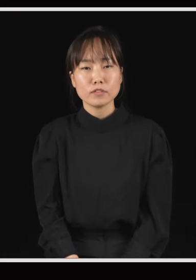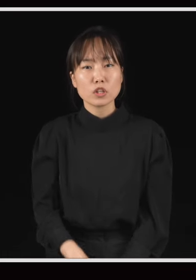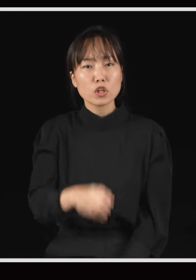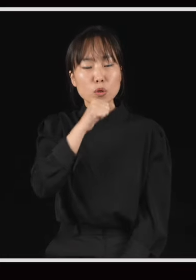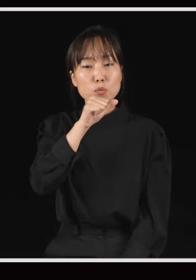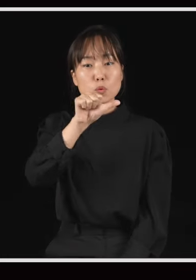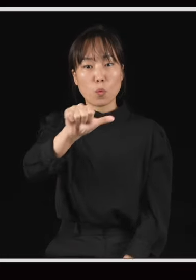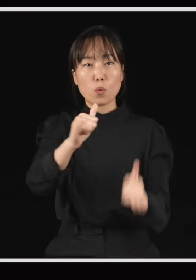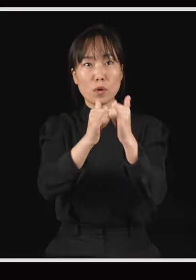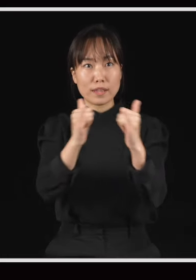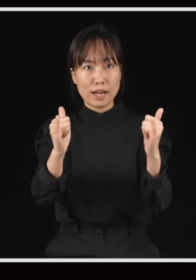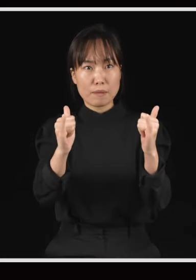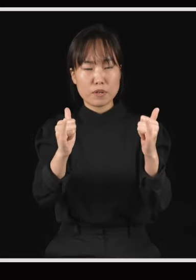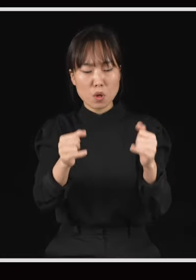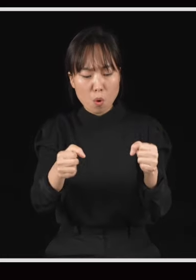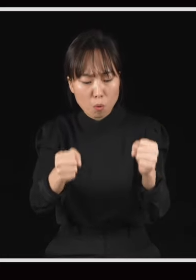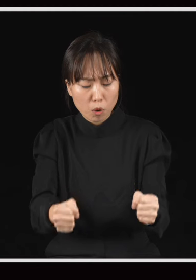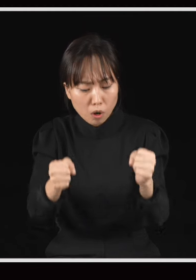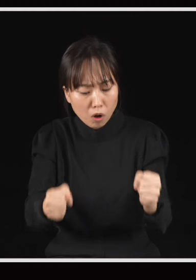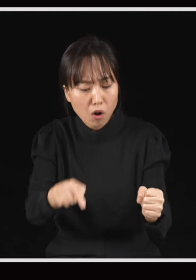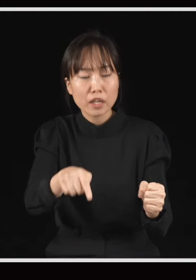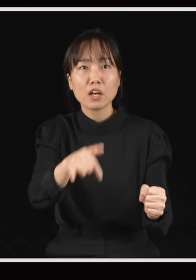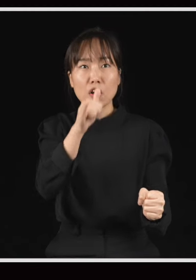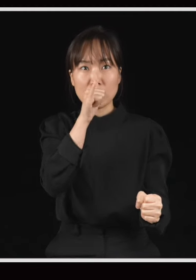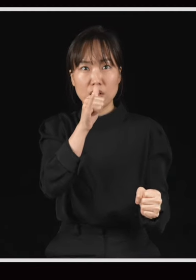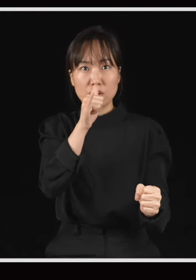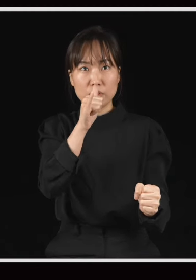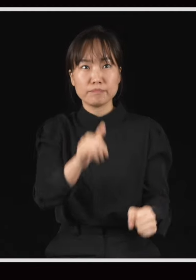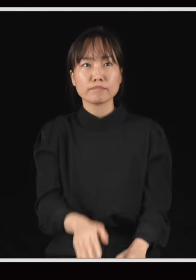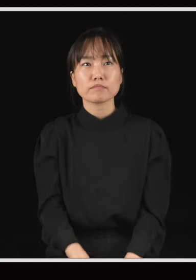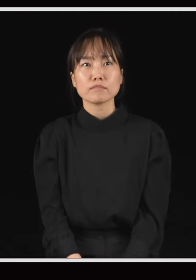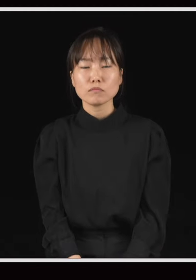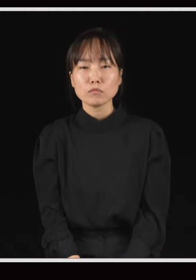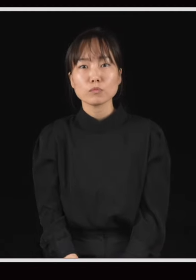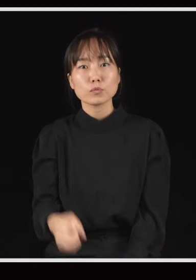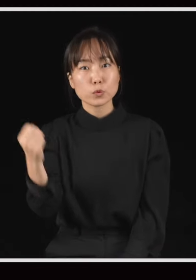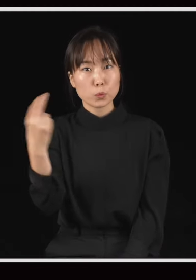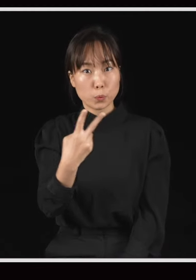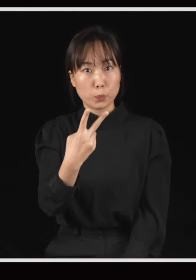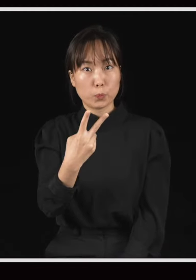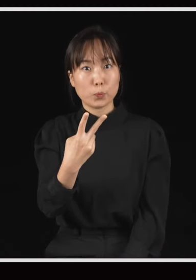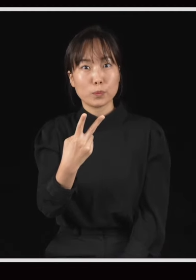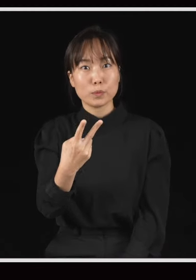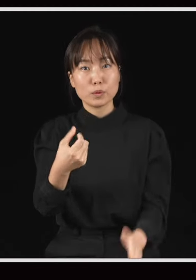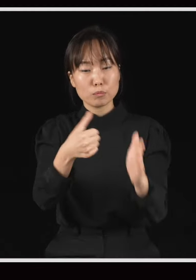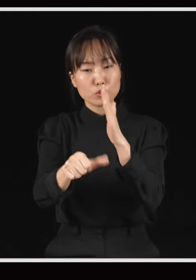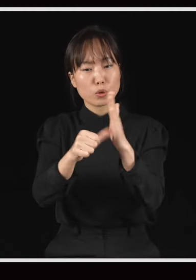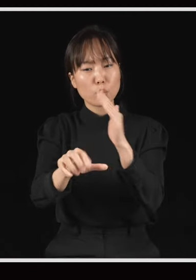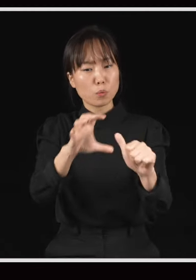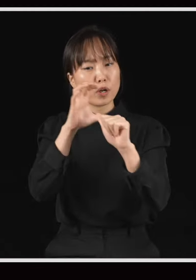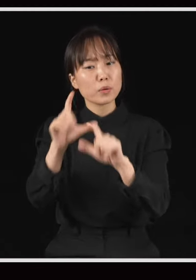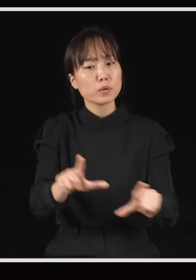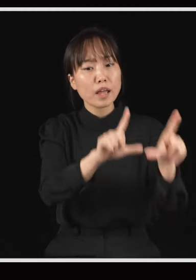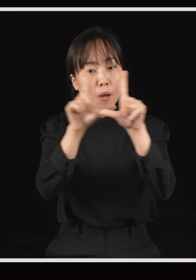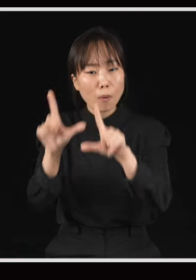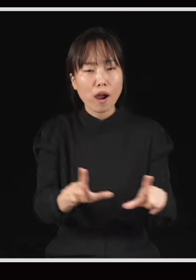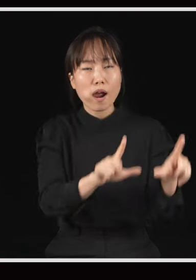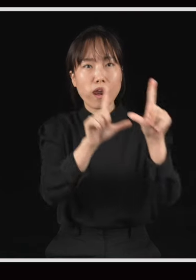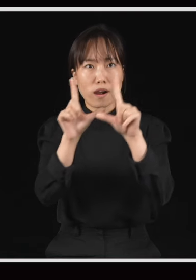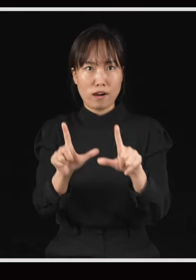5점, 경미한 허약이 되시면 워커가 나오죠. 짚고 걸어가시는 워커가 나오게 되고 도구적